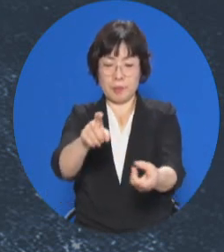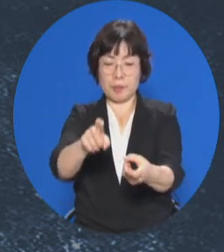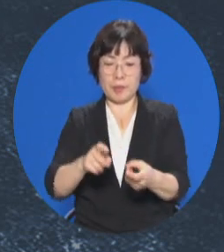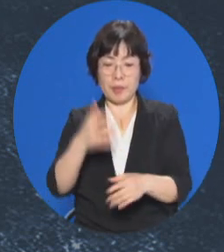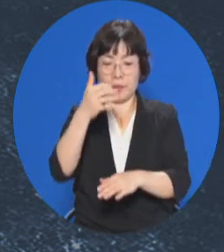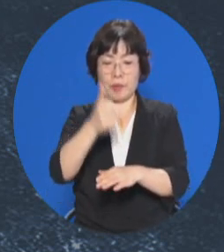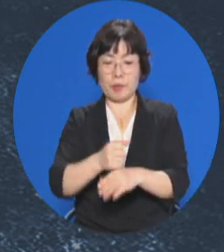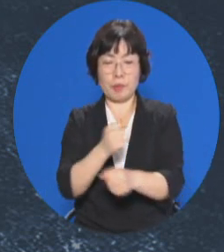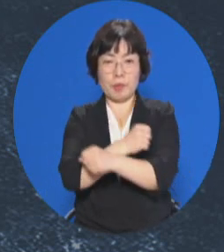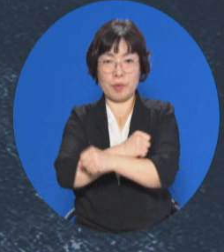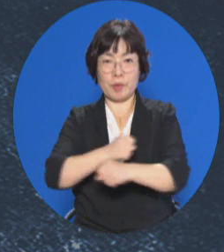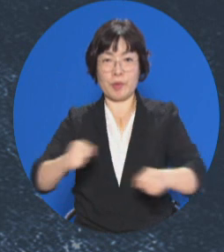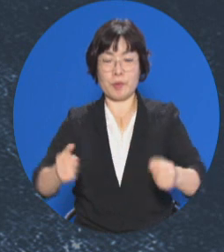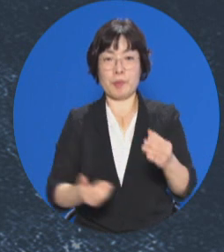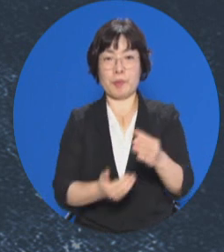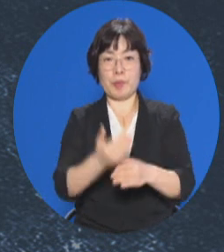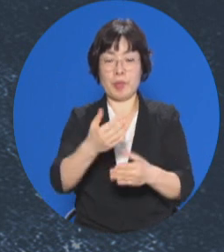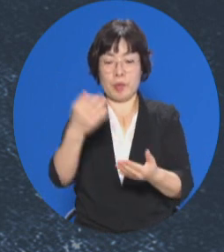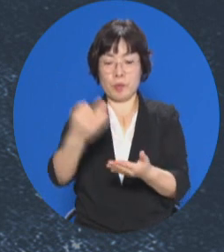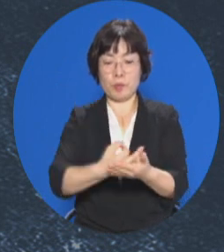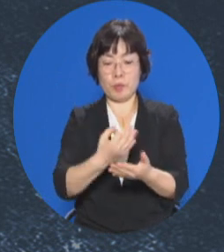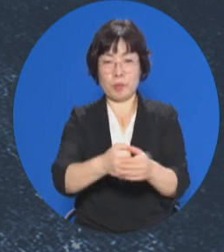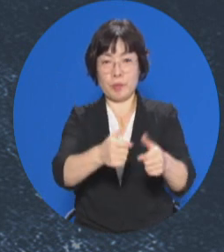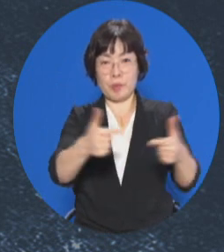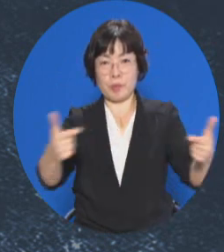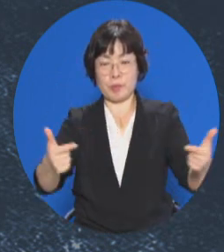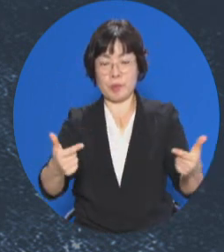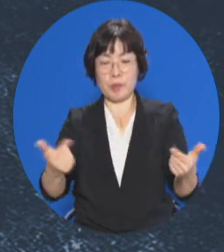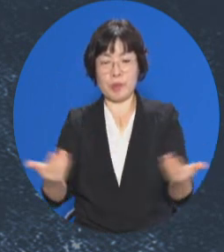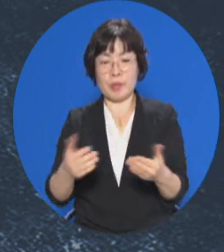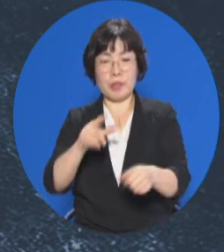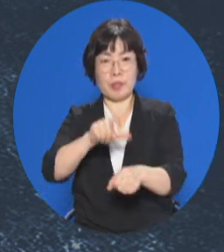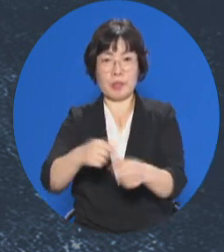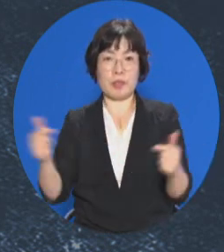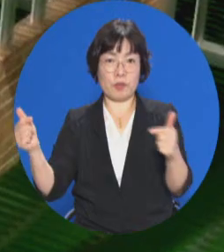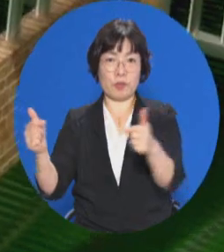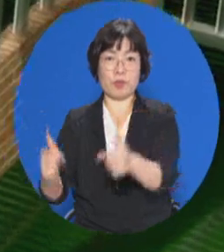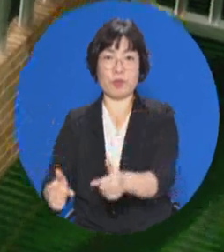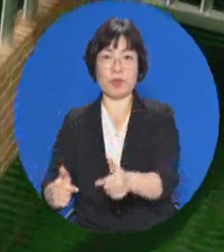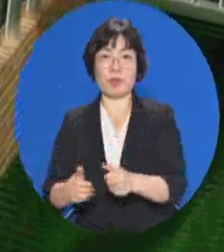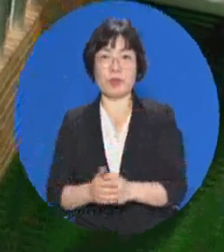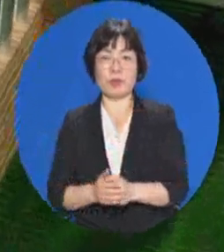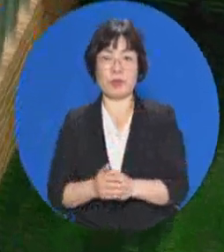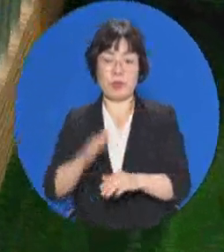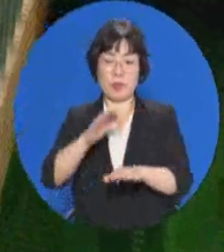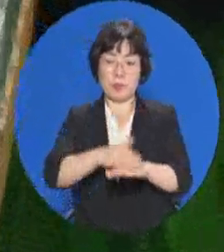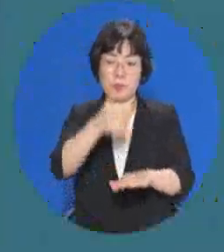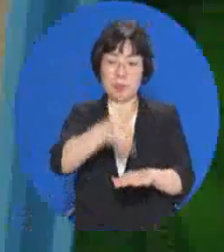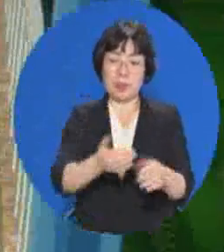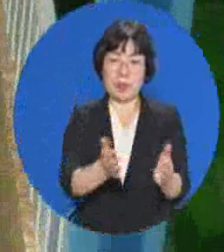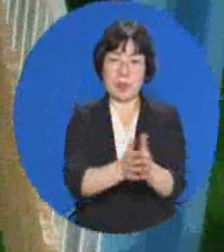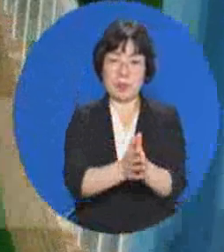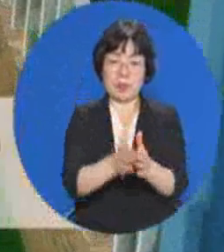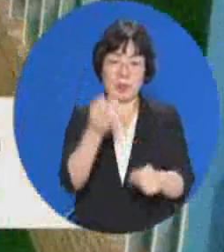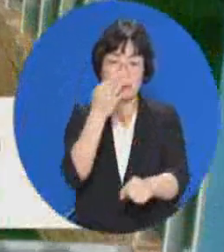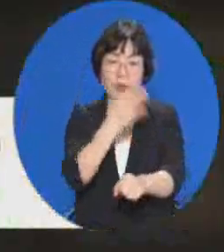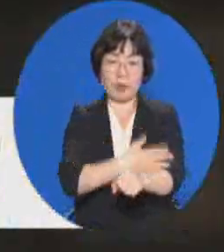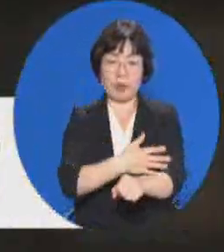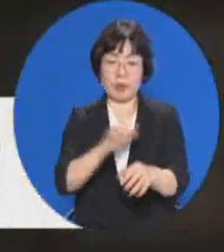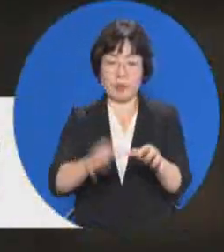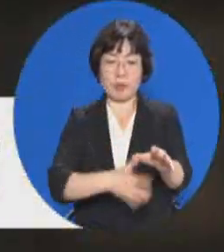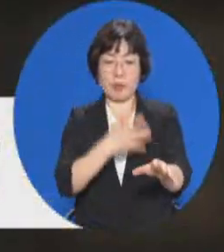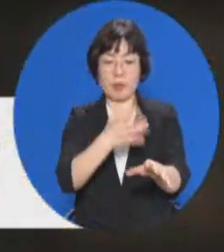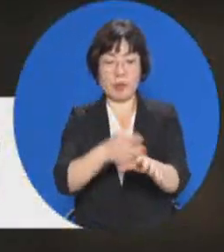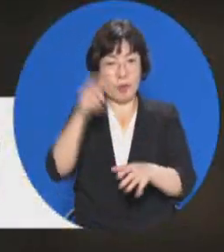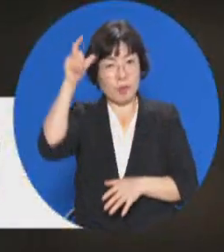면적당 생산량이 증가해 소득은 늘고 노동시간은 줄고 있습니다. 농업에서 시작된 스마트 혁명은